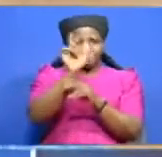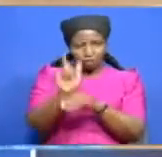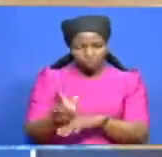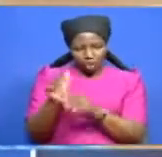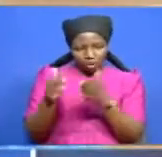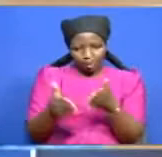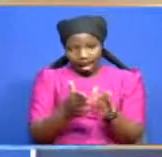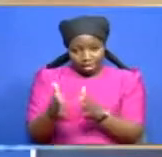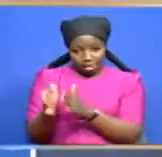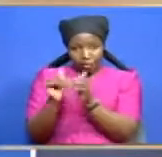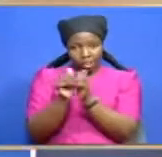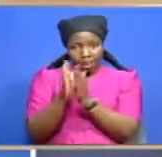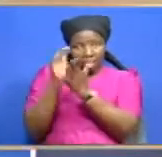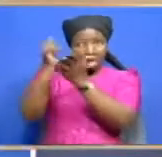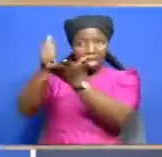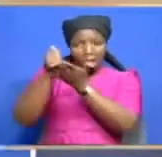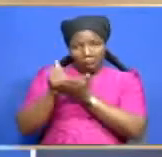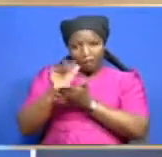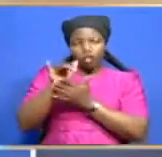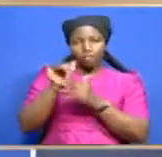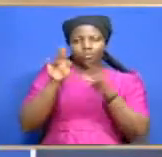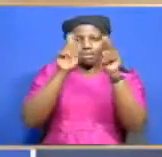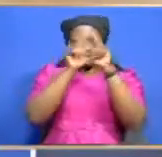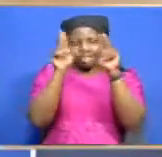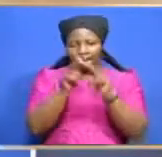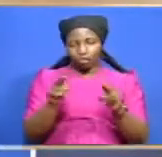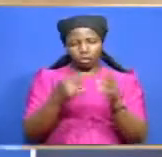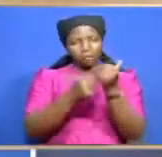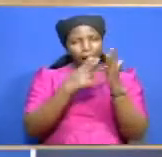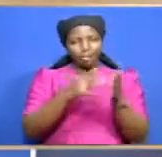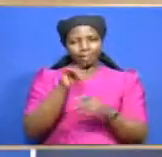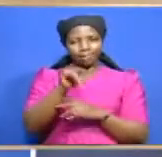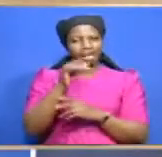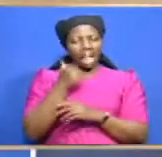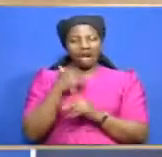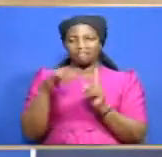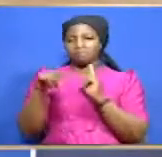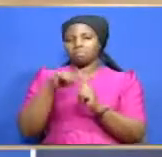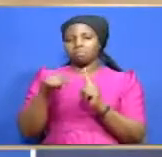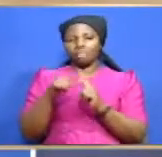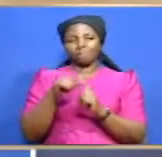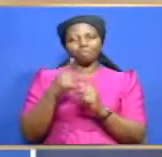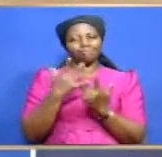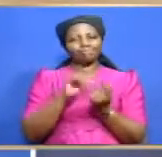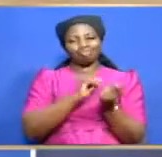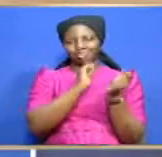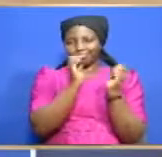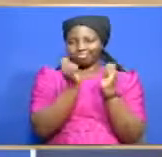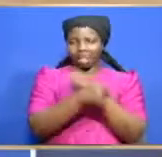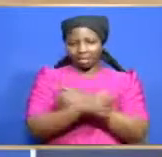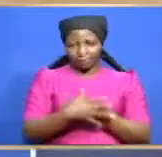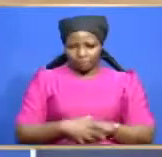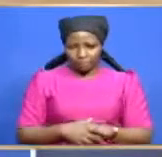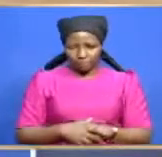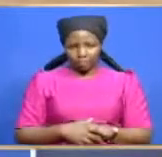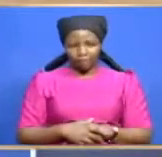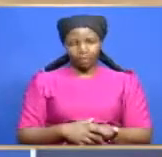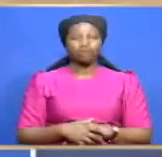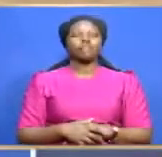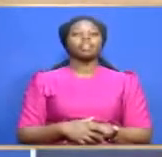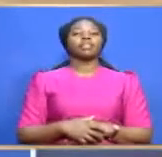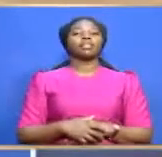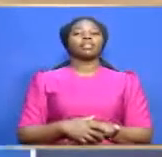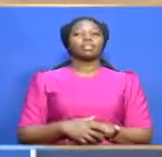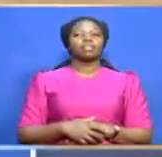as assistance from our international partners, has had a positive impact to forestall the